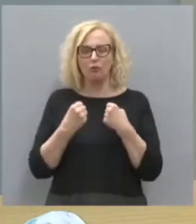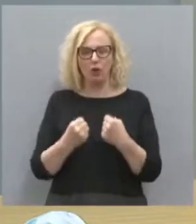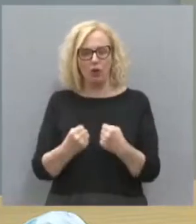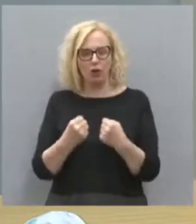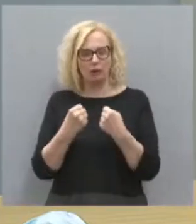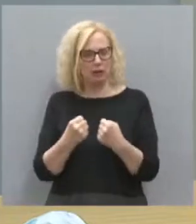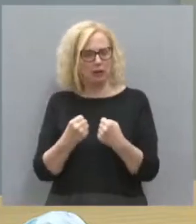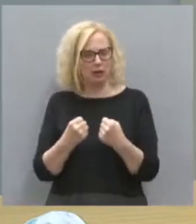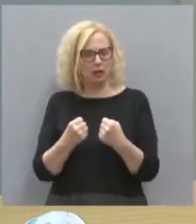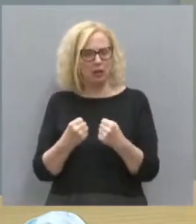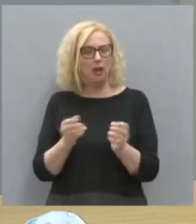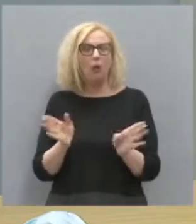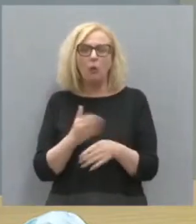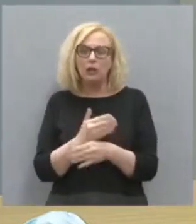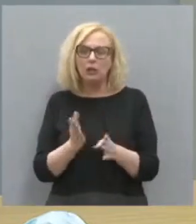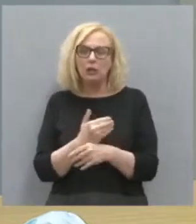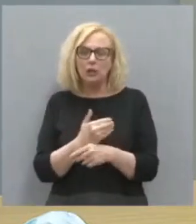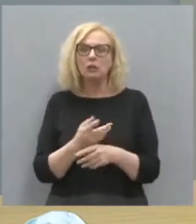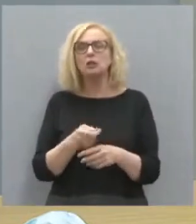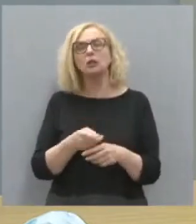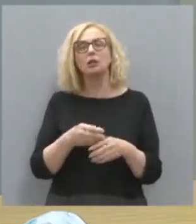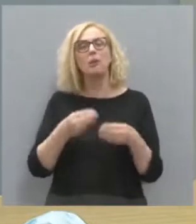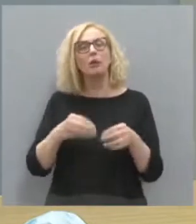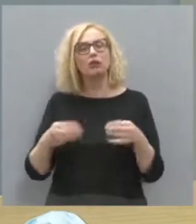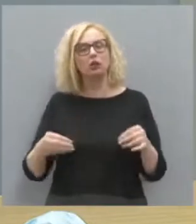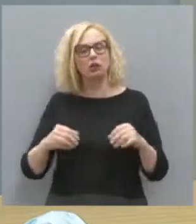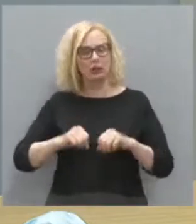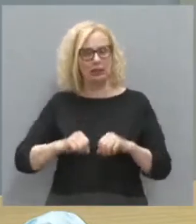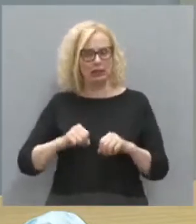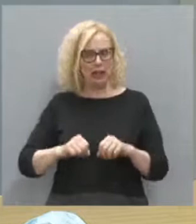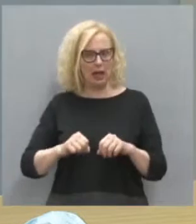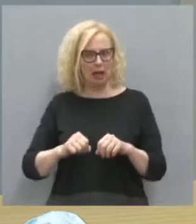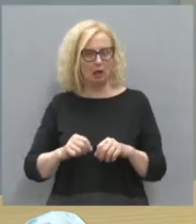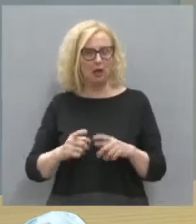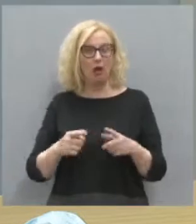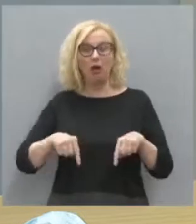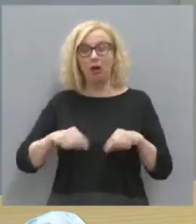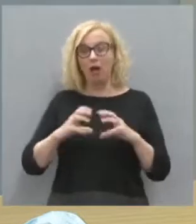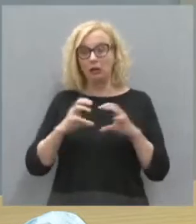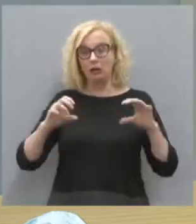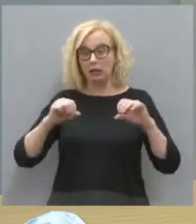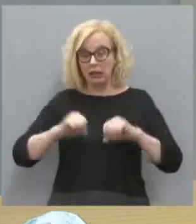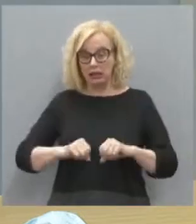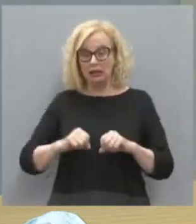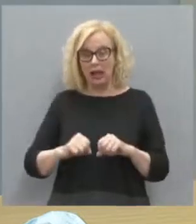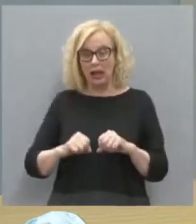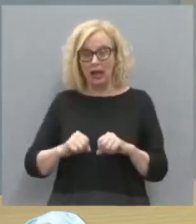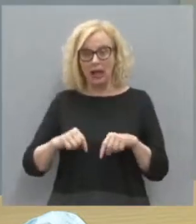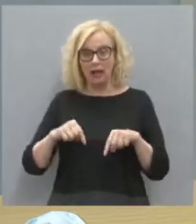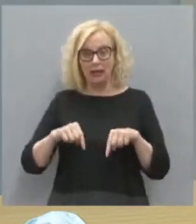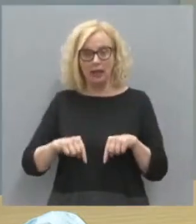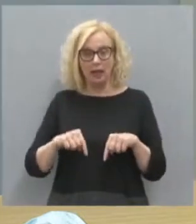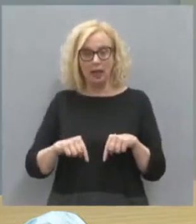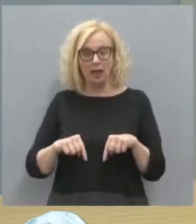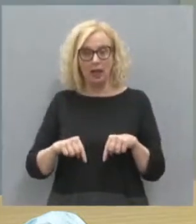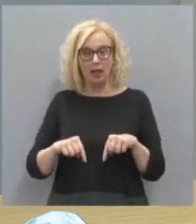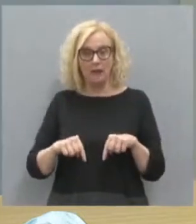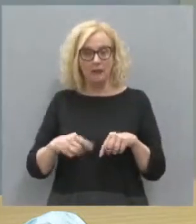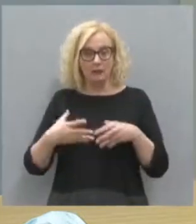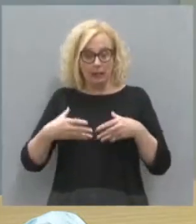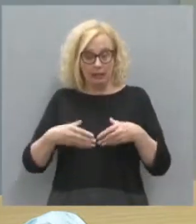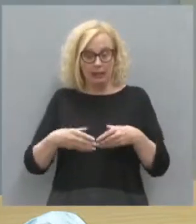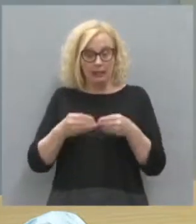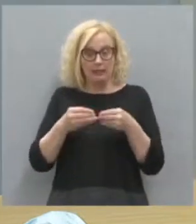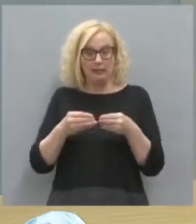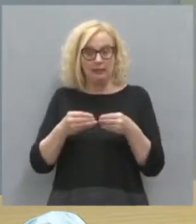gli operatori professionisti sanitari quindi nel momento in cui l'azienda sanitaria ha iniziato